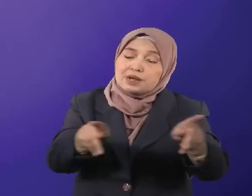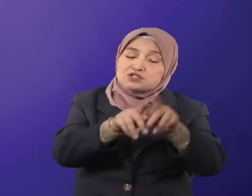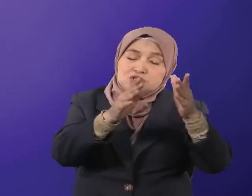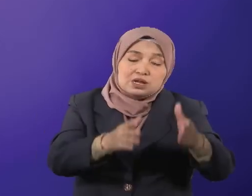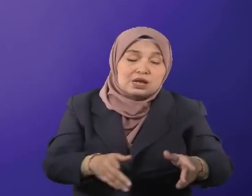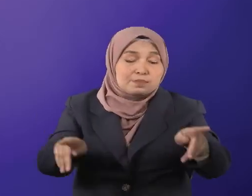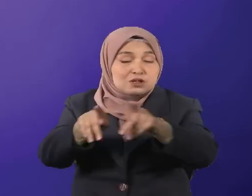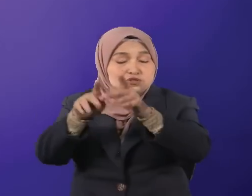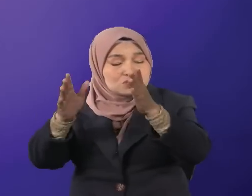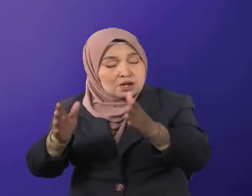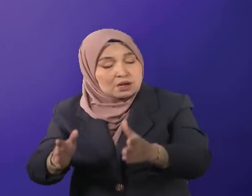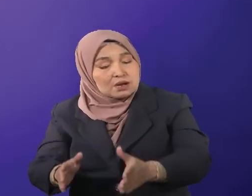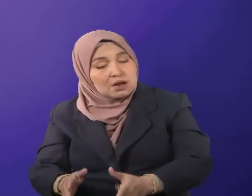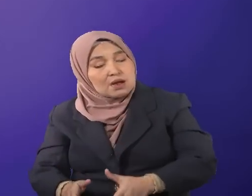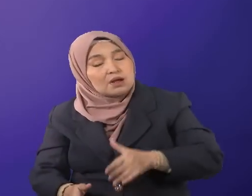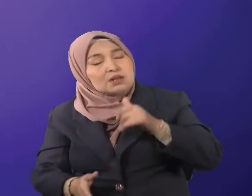مطهرة